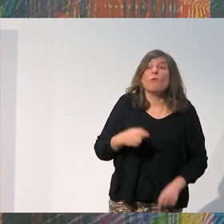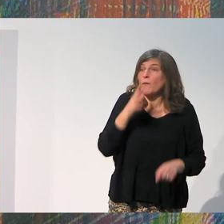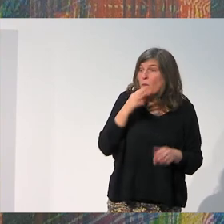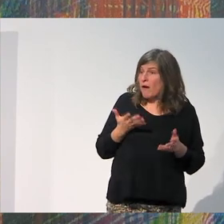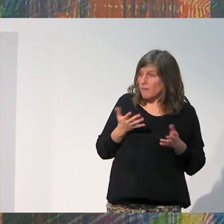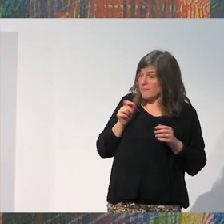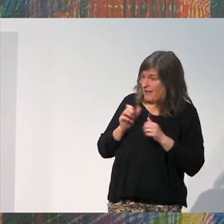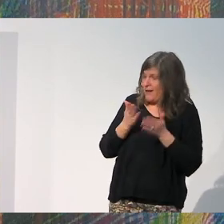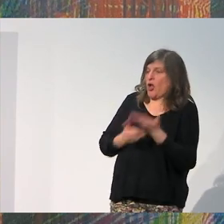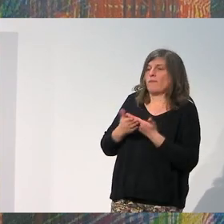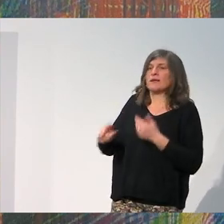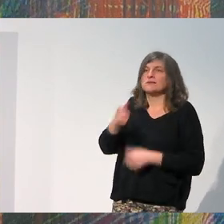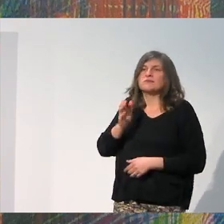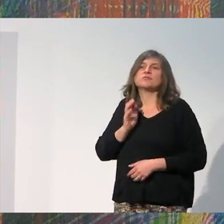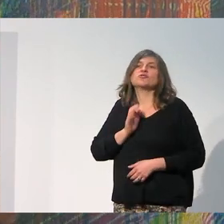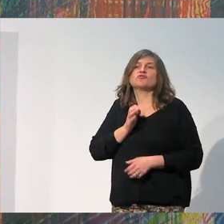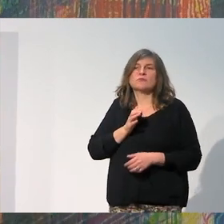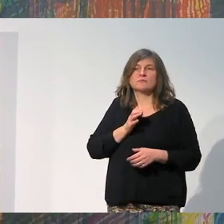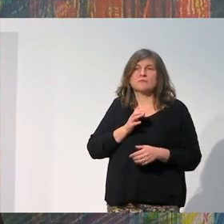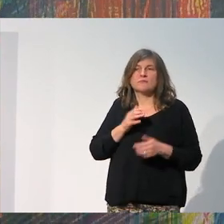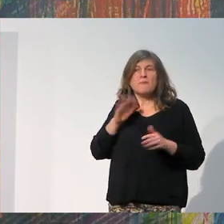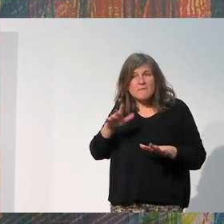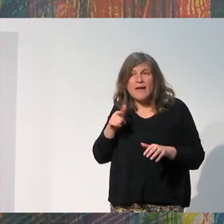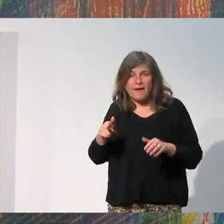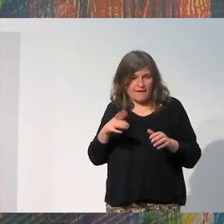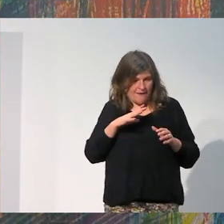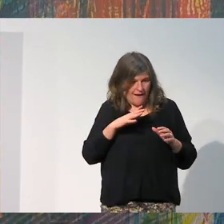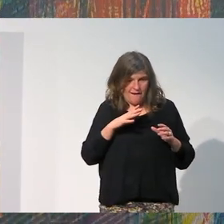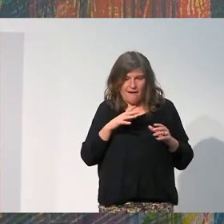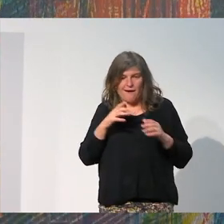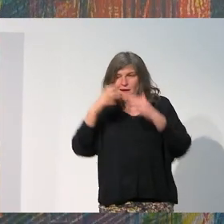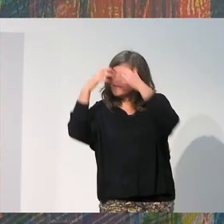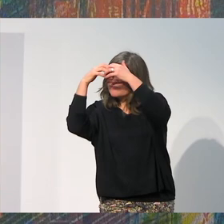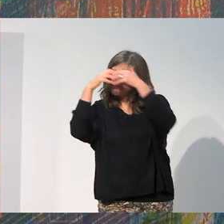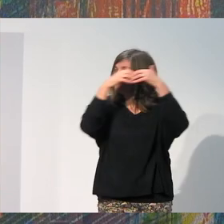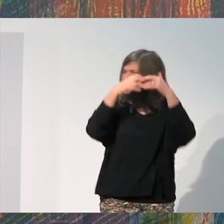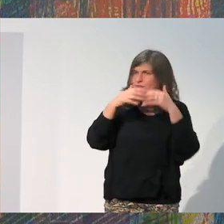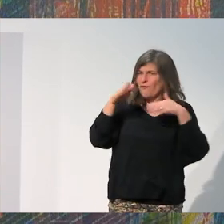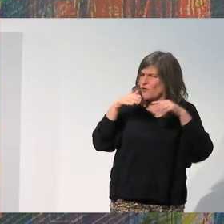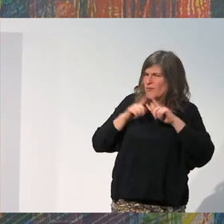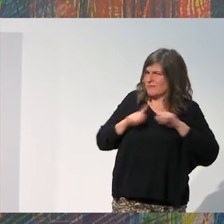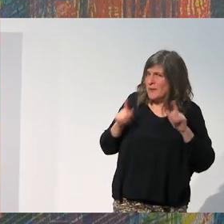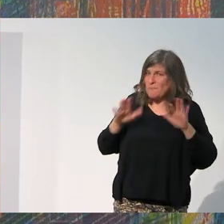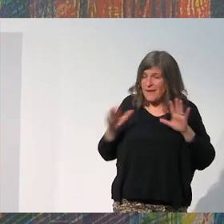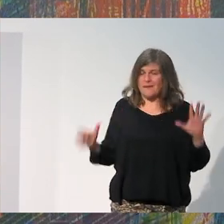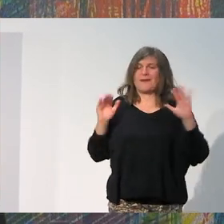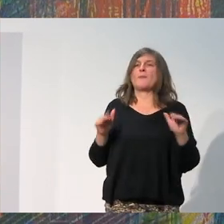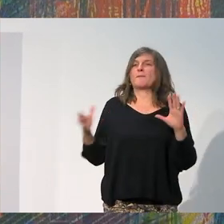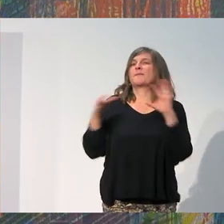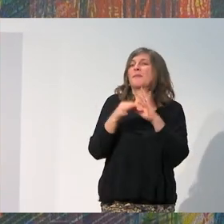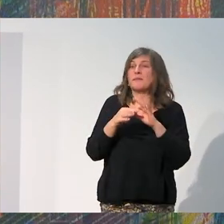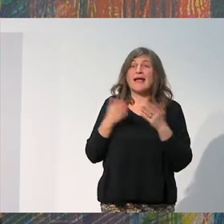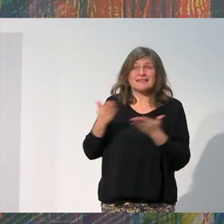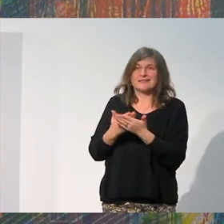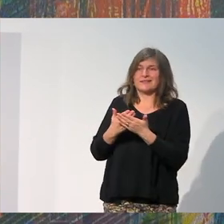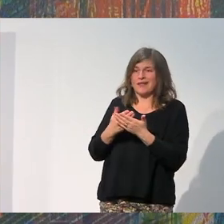tête n'a rien à voir. Et pourtant, c'est une coopération remplie d'émotions. Et ça me fait beaucoup penser en fait, à ce qui se passe avec le pingouin. Ça marche,